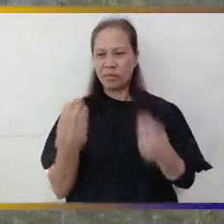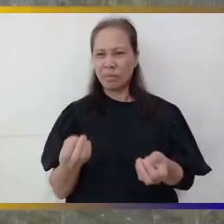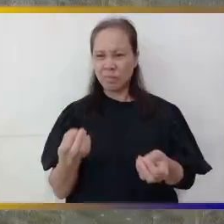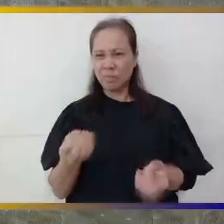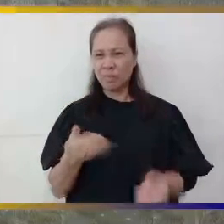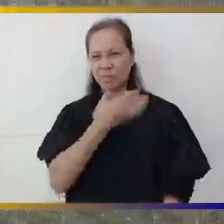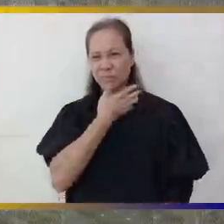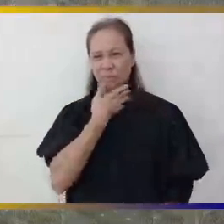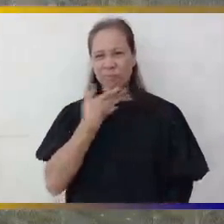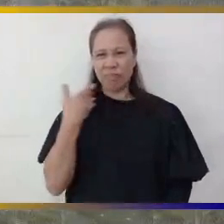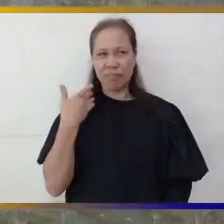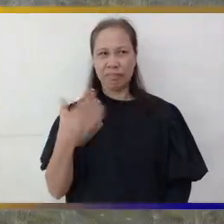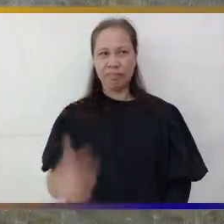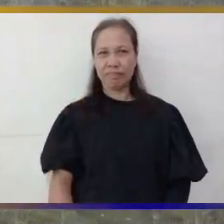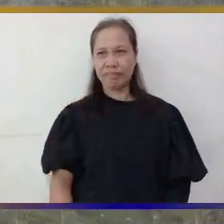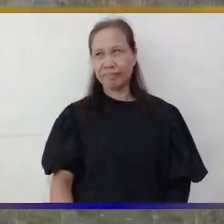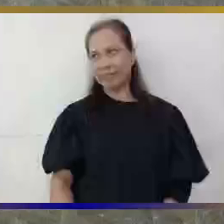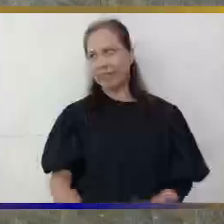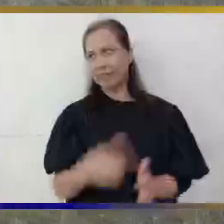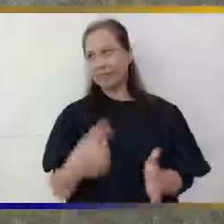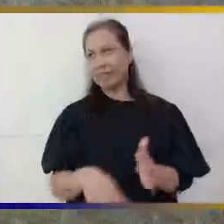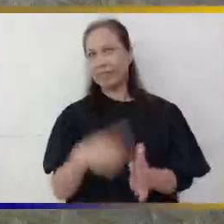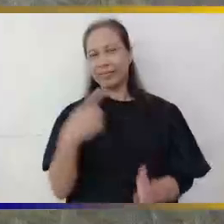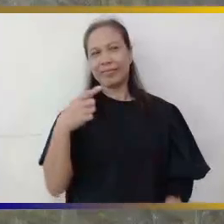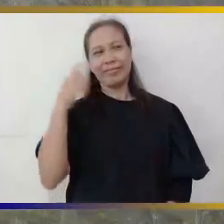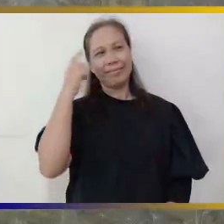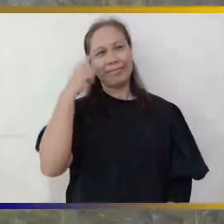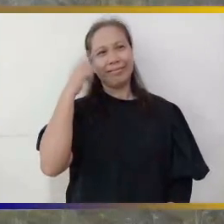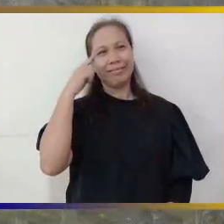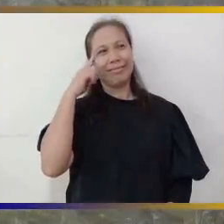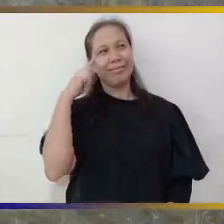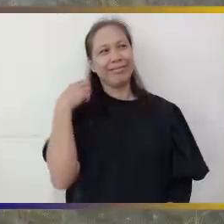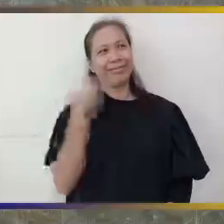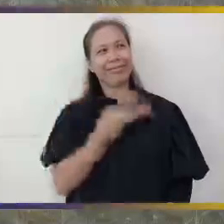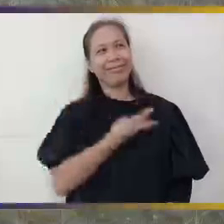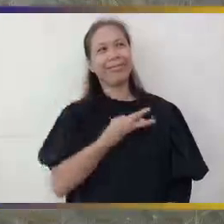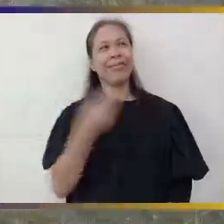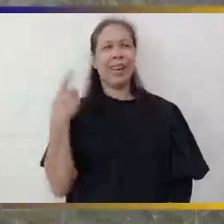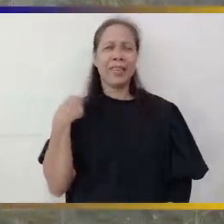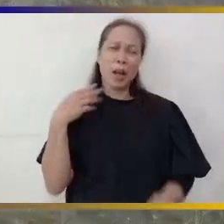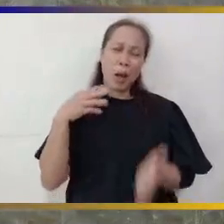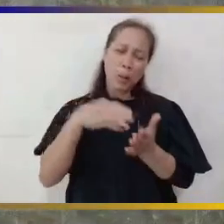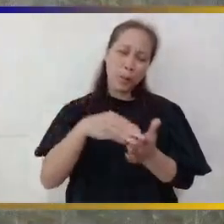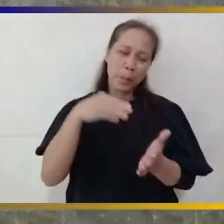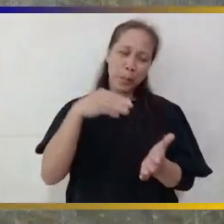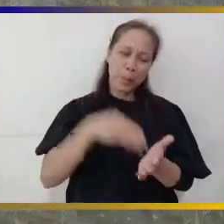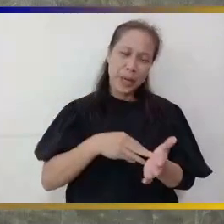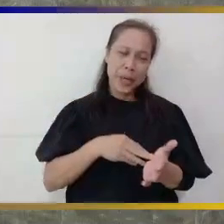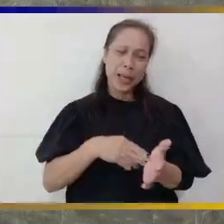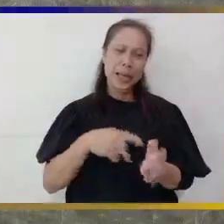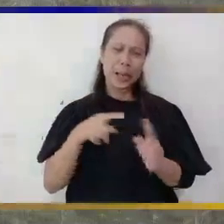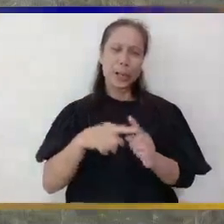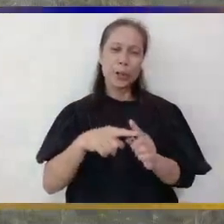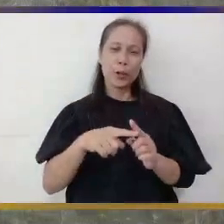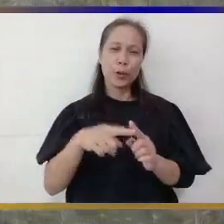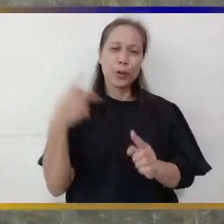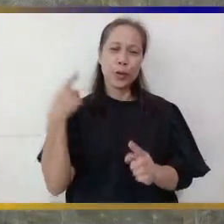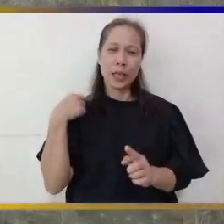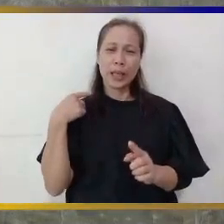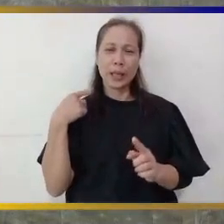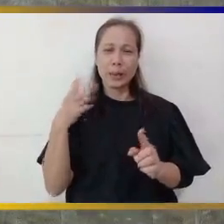ninyo sometimes nag-iisip pa kayo na sana may bilon ako para makapagbigay na ako sa